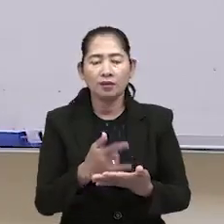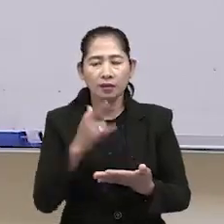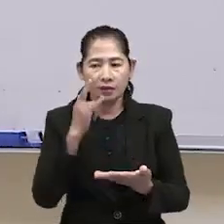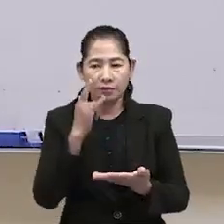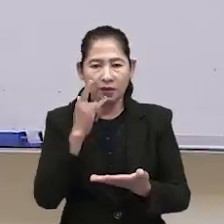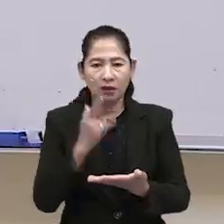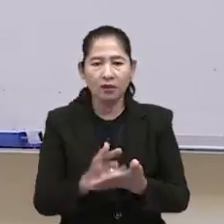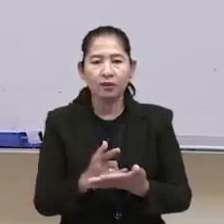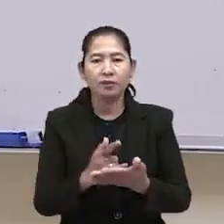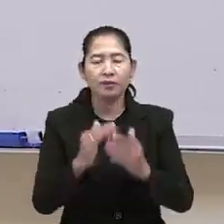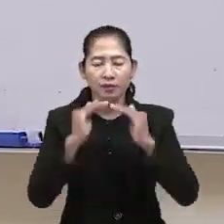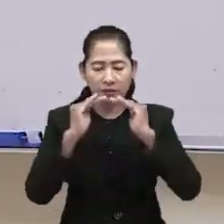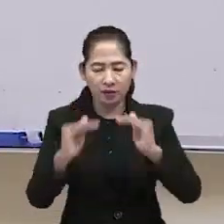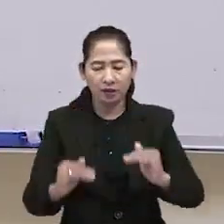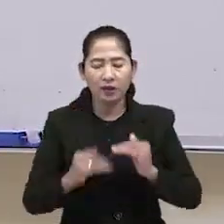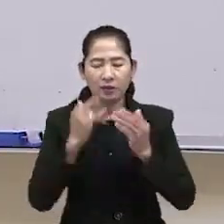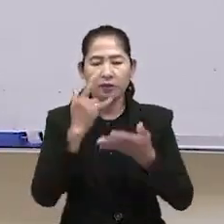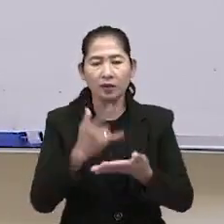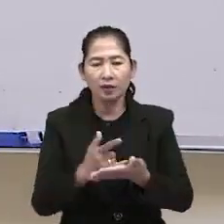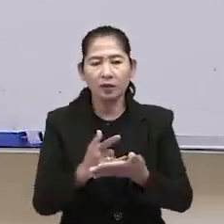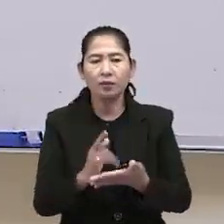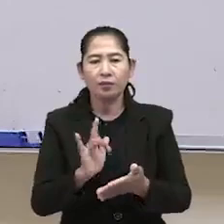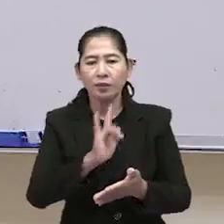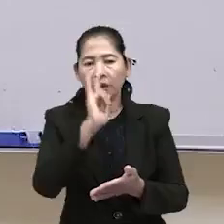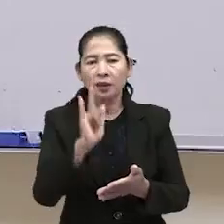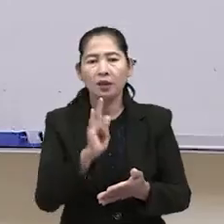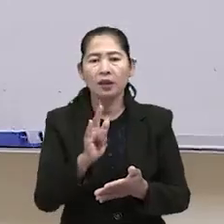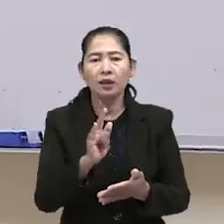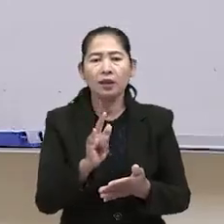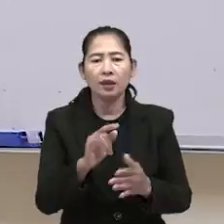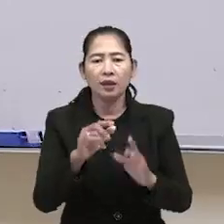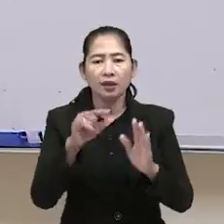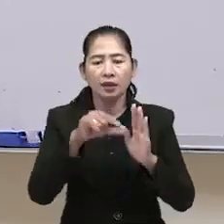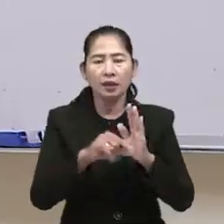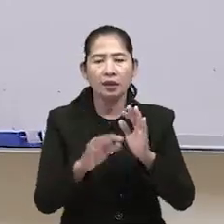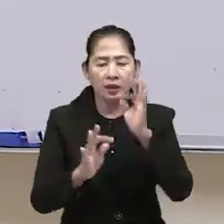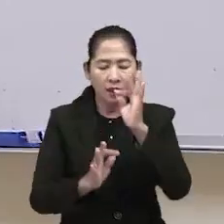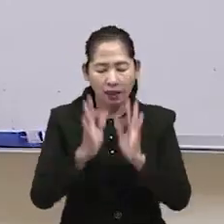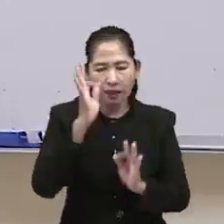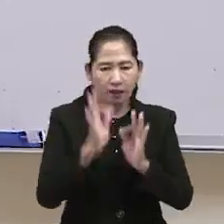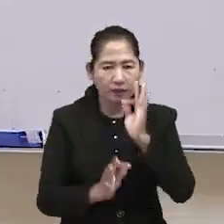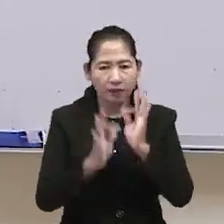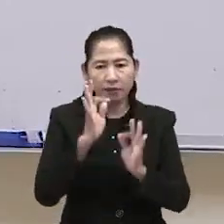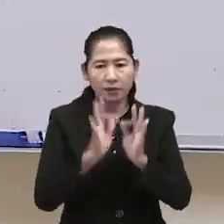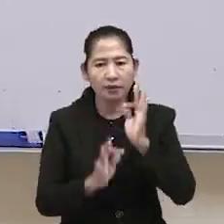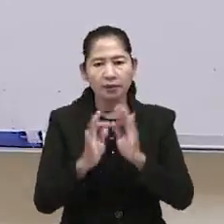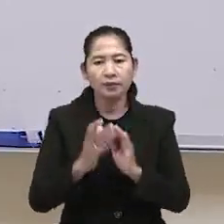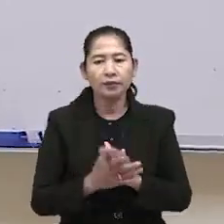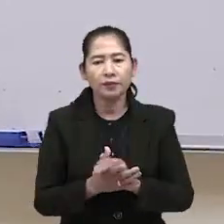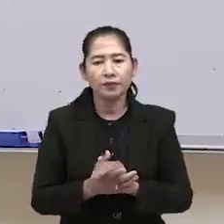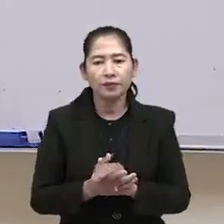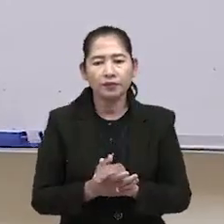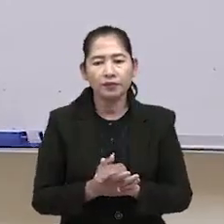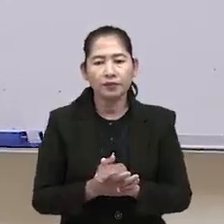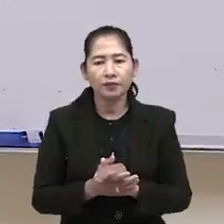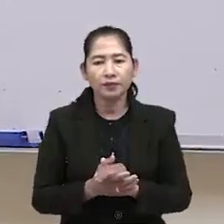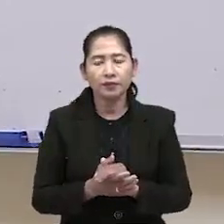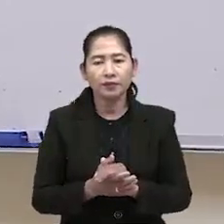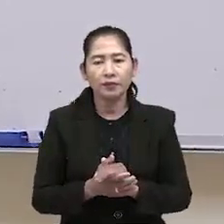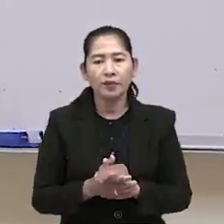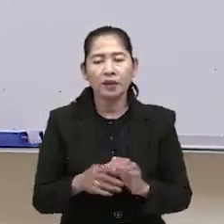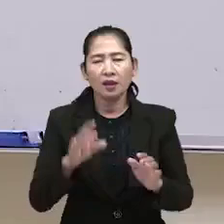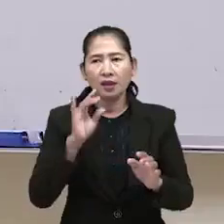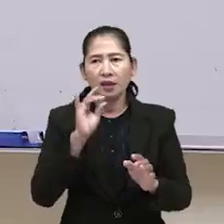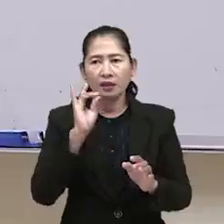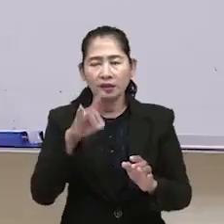ញ្ចប់គឺយើងអាចប្រើប្រាស់ភាសាថាការវាយតម្លៃណាកូនណាការវាយតម្លៃយើងអាចនិយាយថាសត្វរបស់